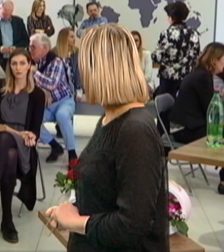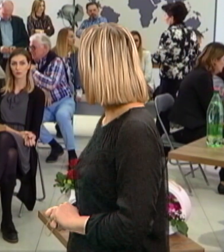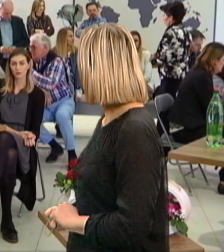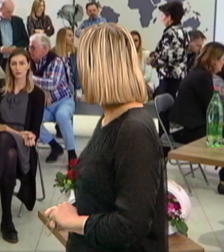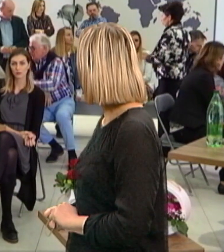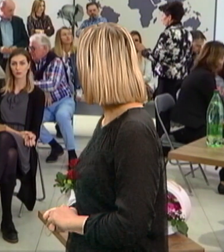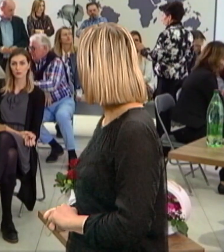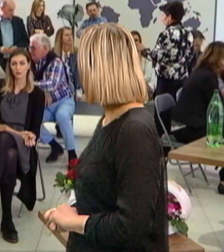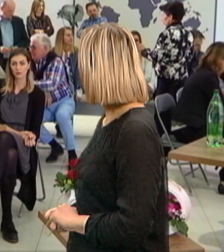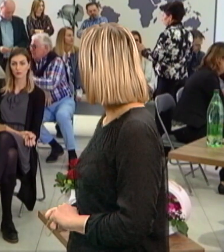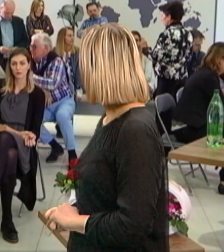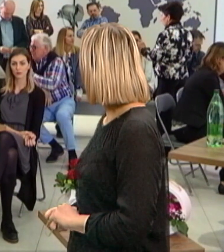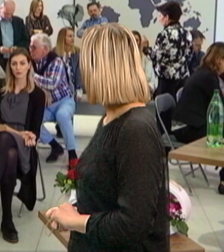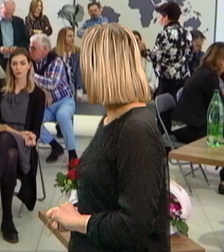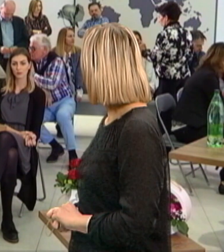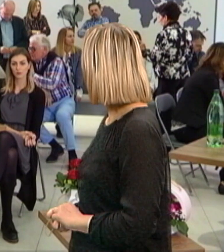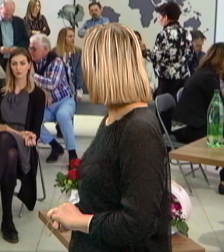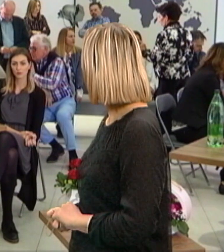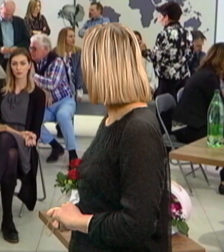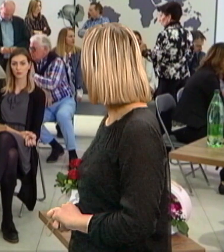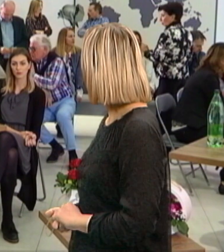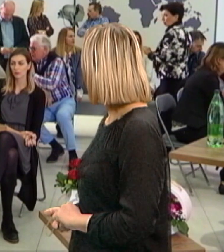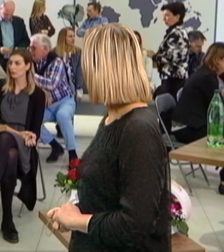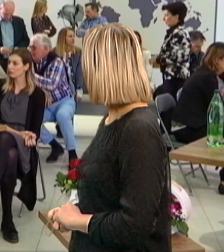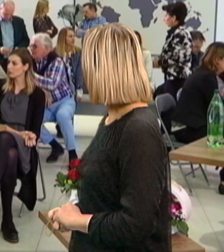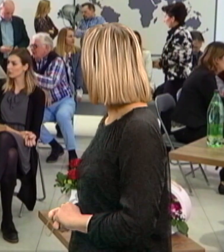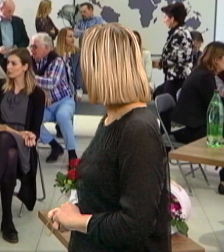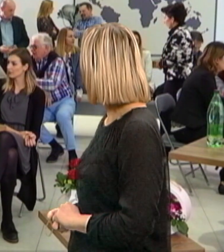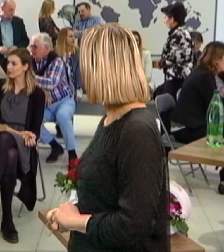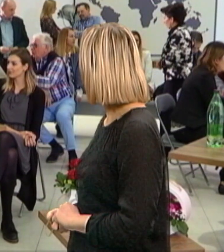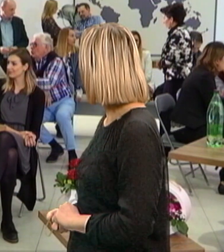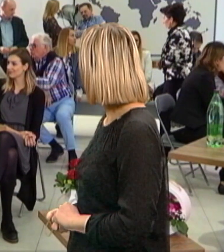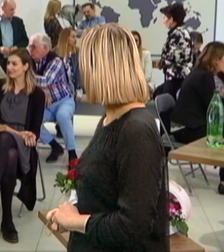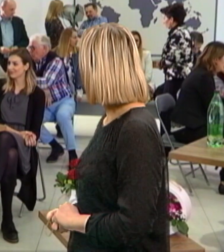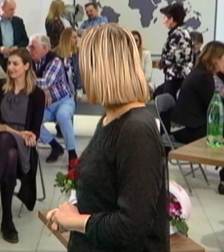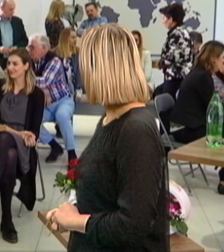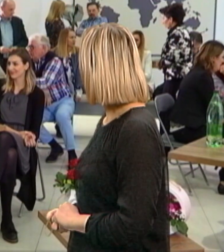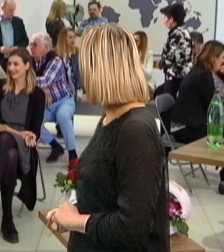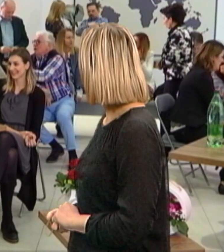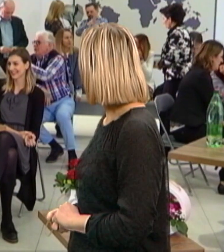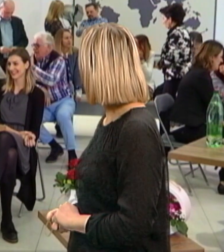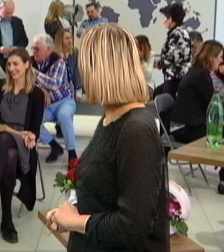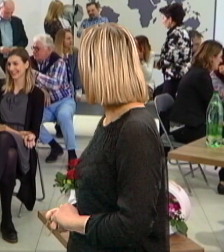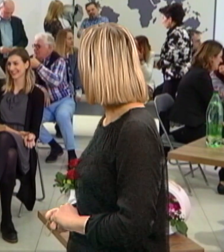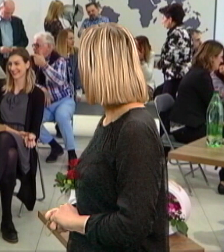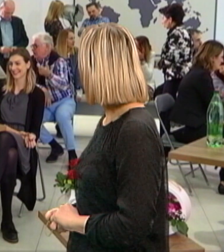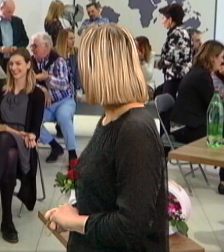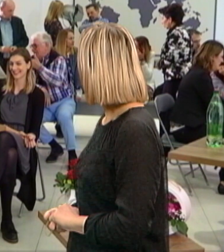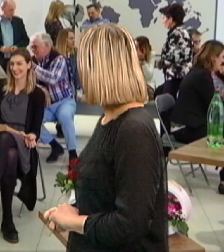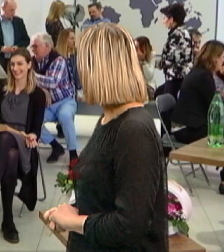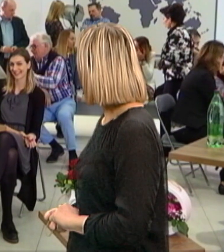tumača za znakovni jezik. To sve vaša emisija radi. Pored toga što se bavite pitanjima osobe sa